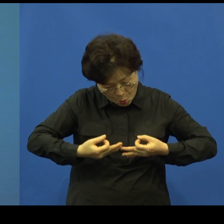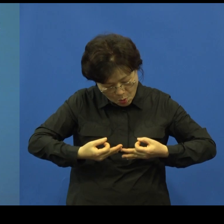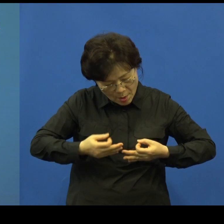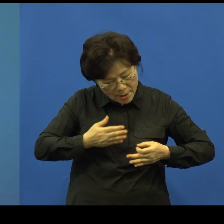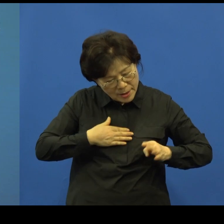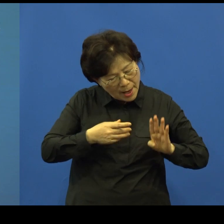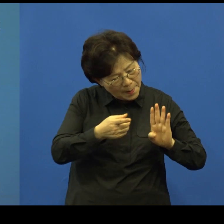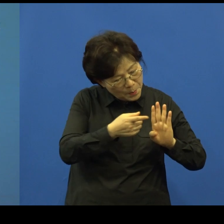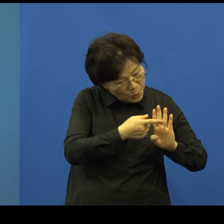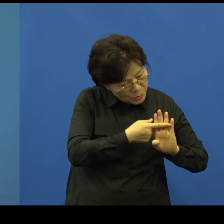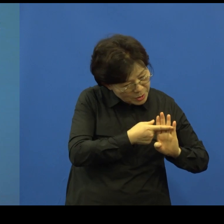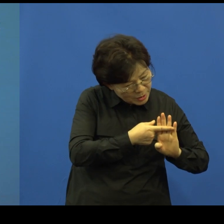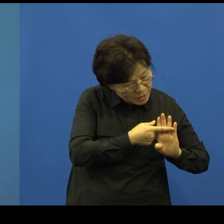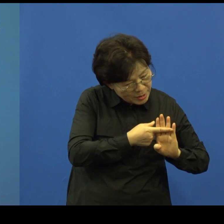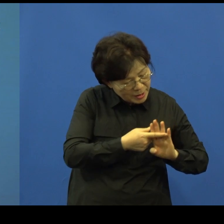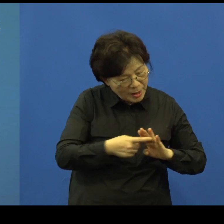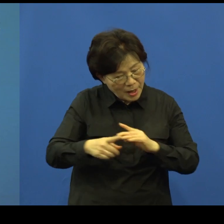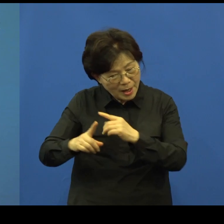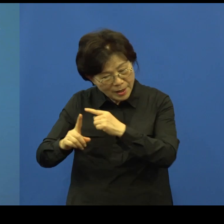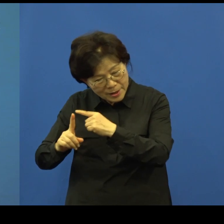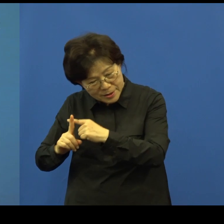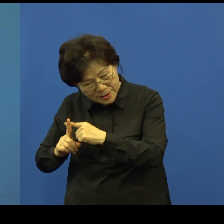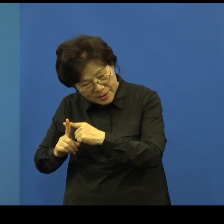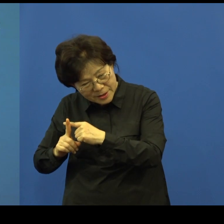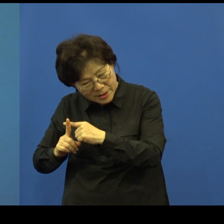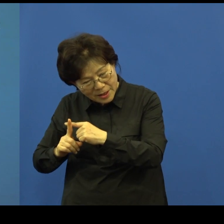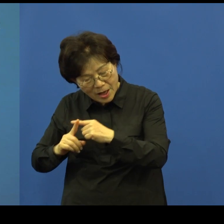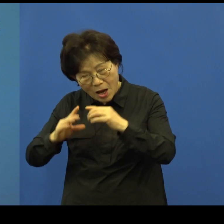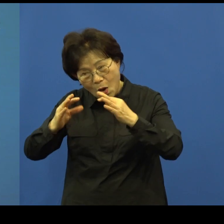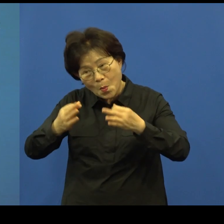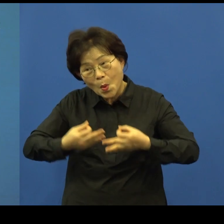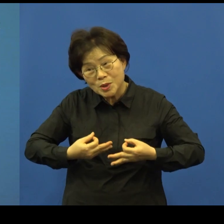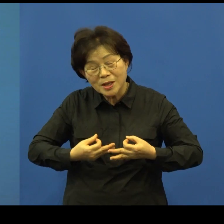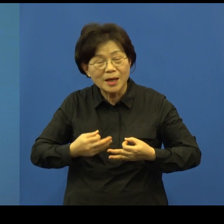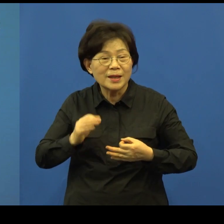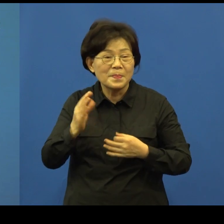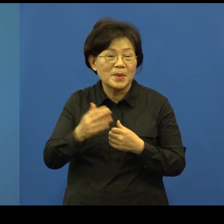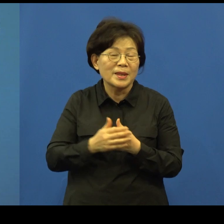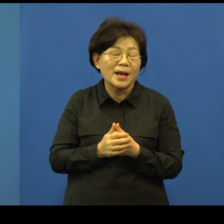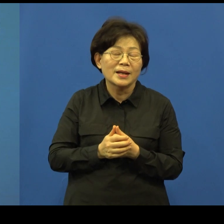편이다. 나는 긍정적인 편이다.